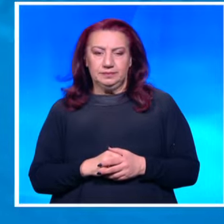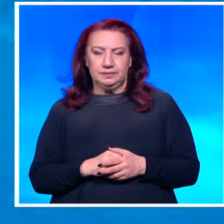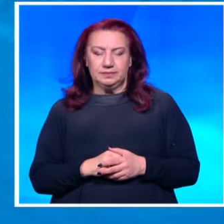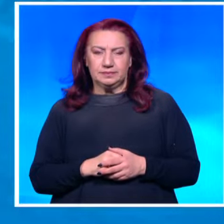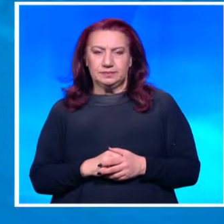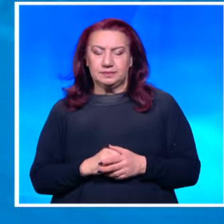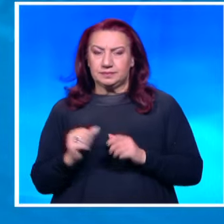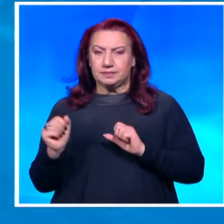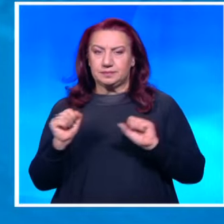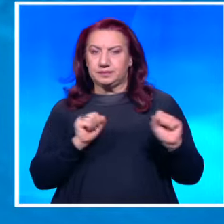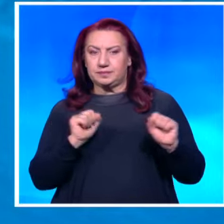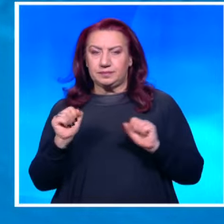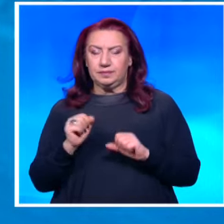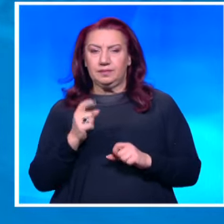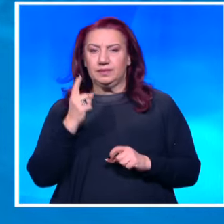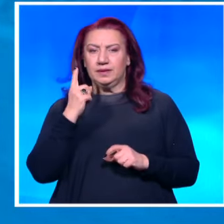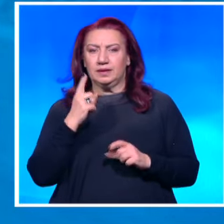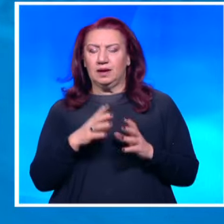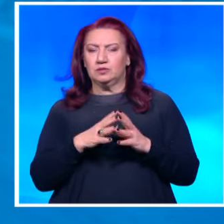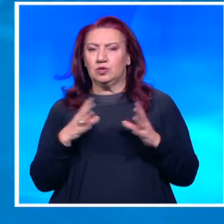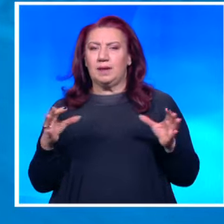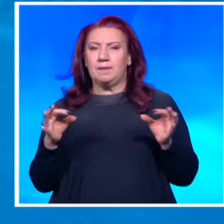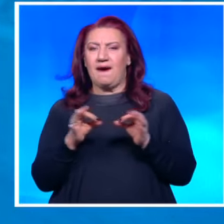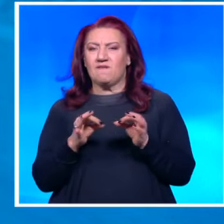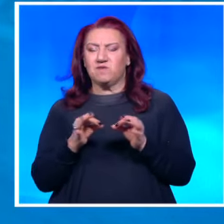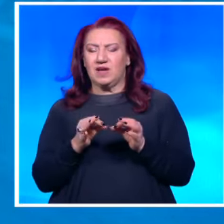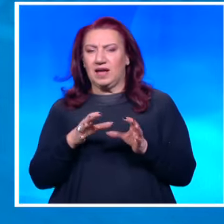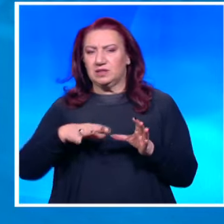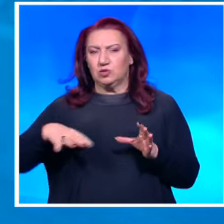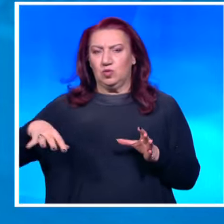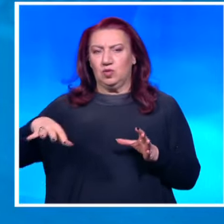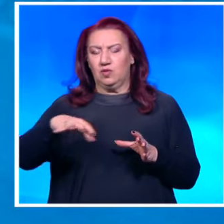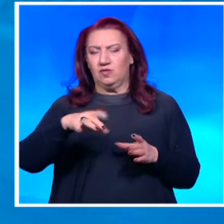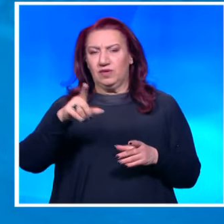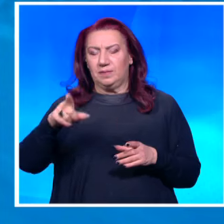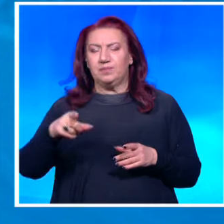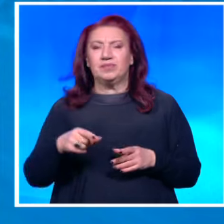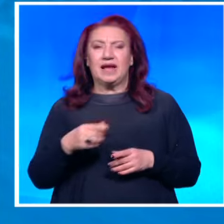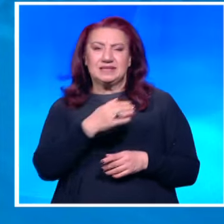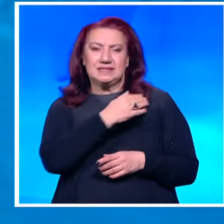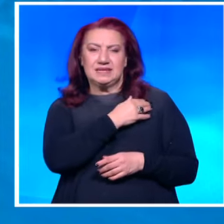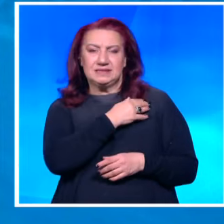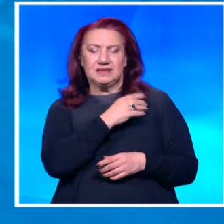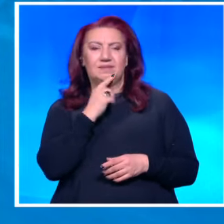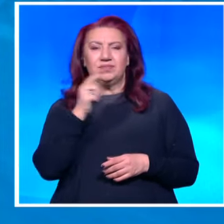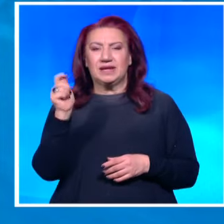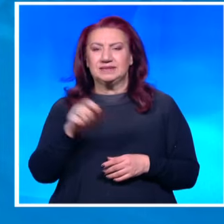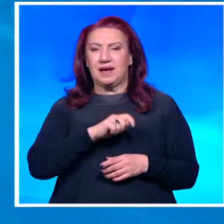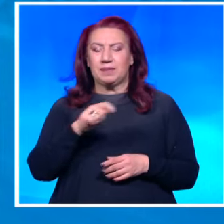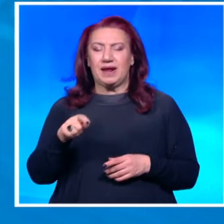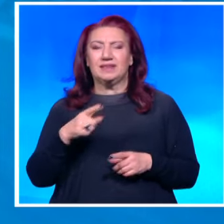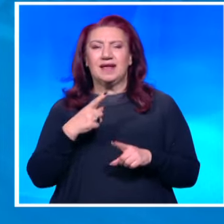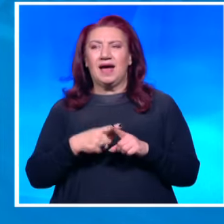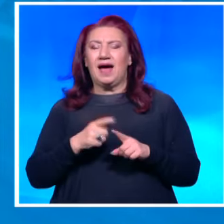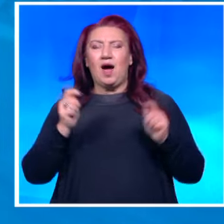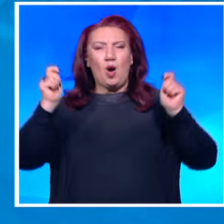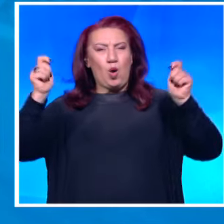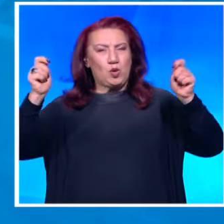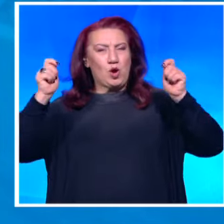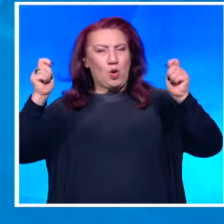Остра реакция на една от големите фенски фракции на ЦСКА, трибуна Сектор Г, относно забраната за хореография и знамена на дербито.